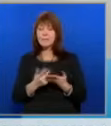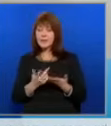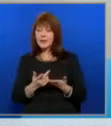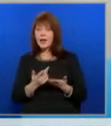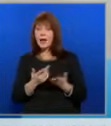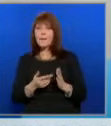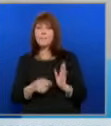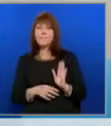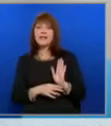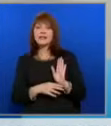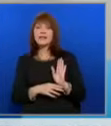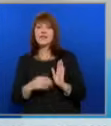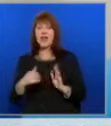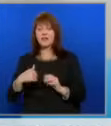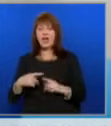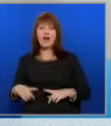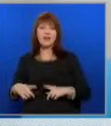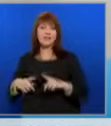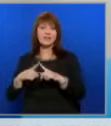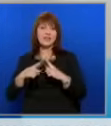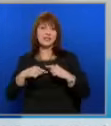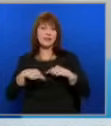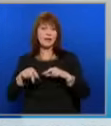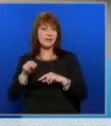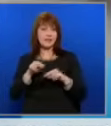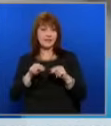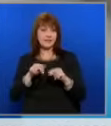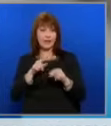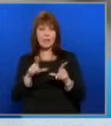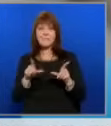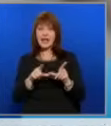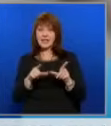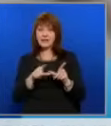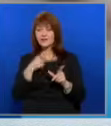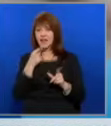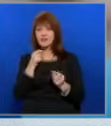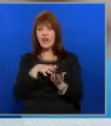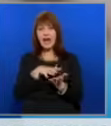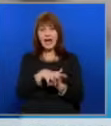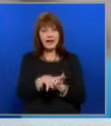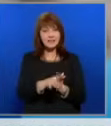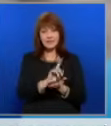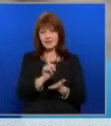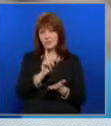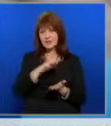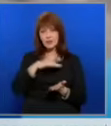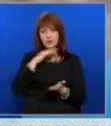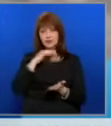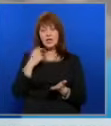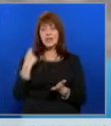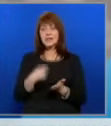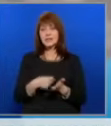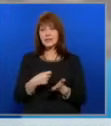и представляващия Висшия съдебен съвет Боян Малинчев, който каза, че разходите няма да са достатъчни за заплати